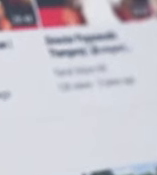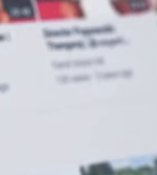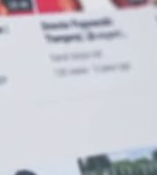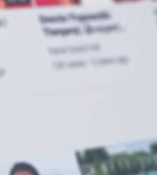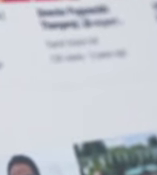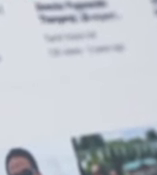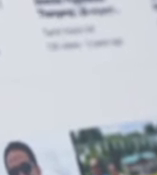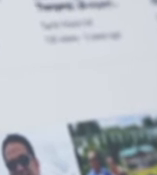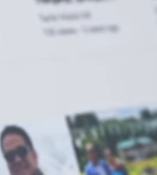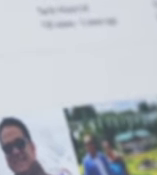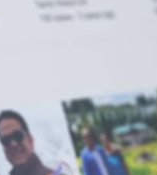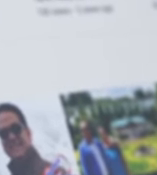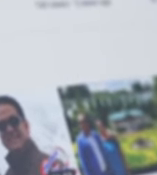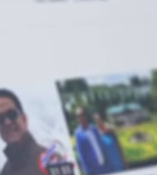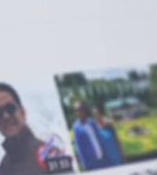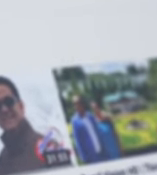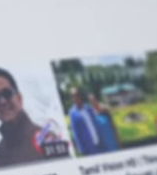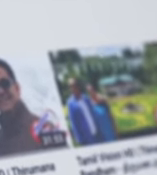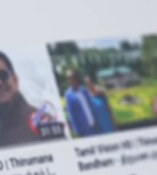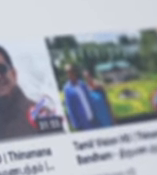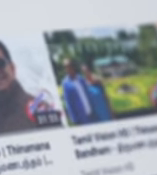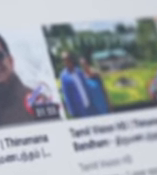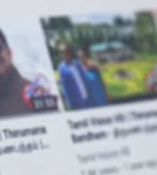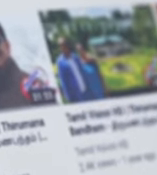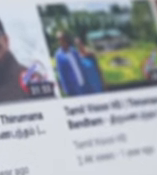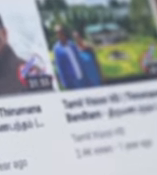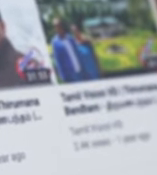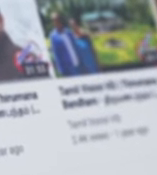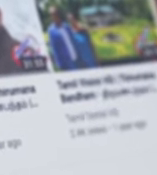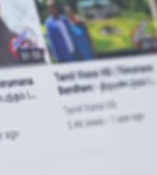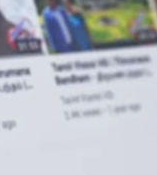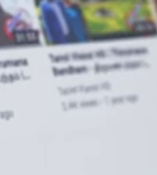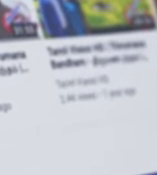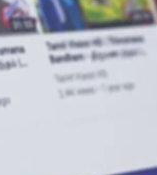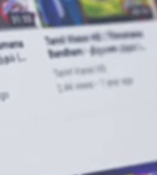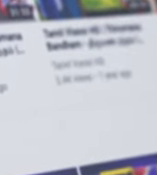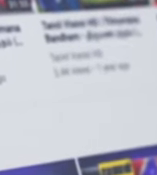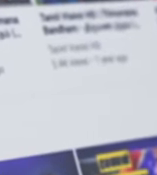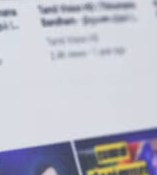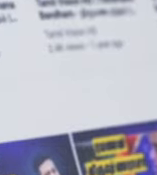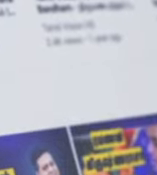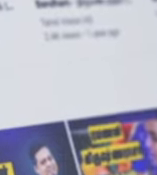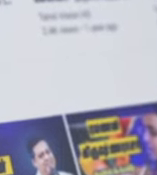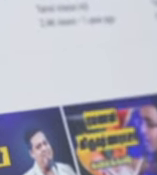பட்டனை அழுத்துவதனூடாக நோட்டிபிகேஷனில் பல காணொலி தொகுப்புகள் உடனுக்குடன் உங்களை வந்து